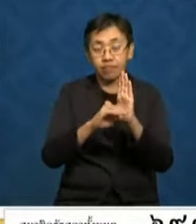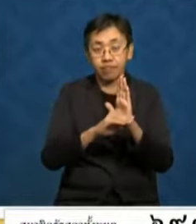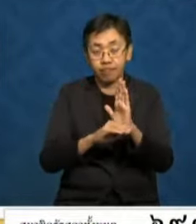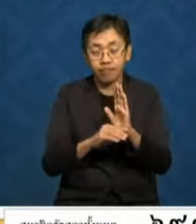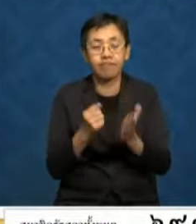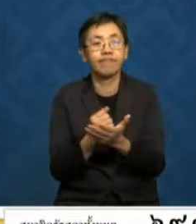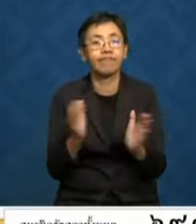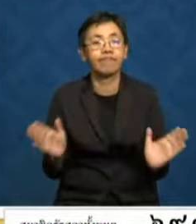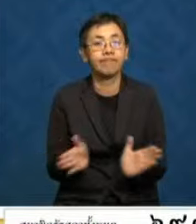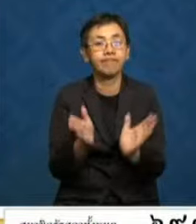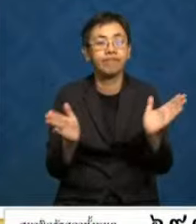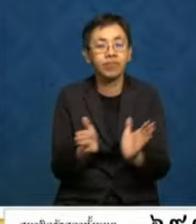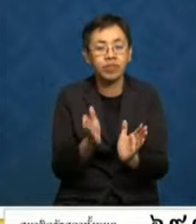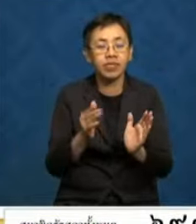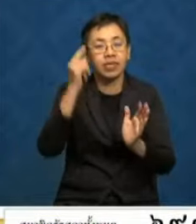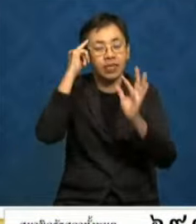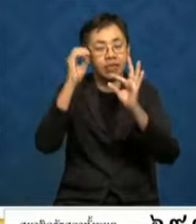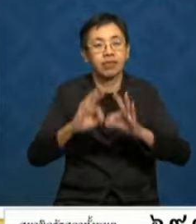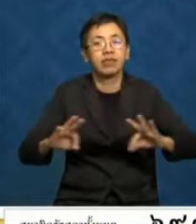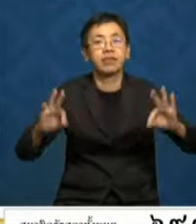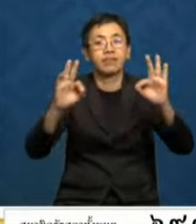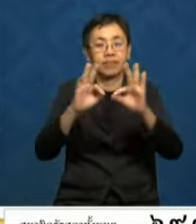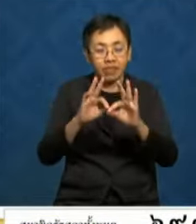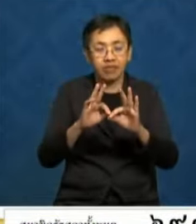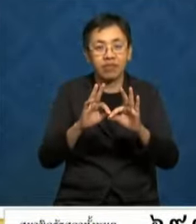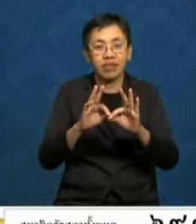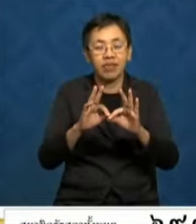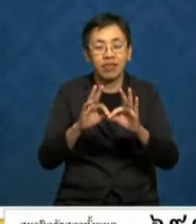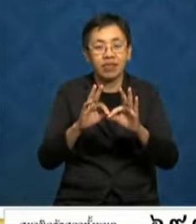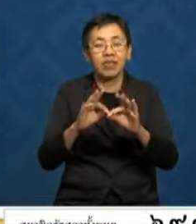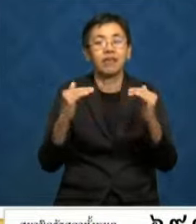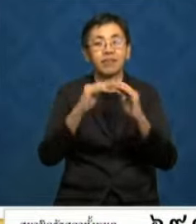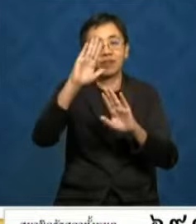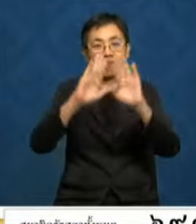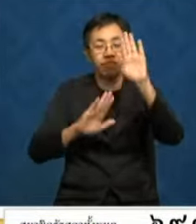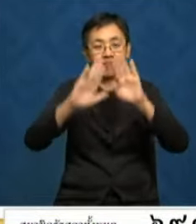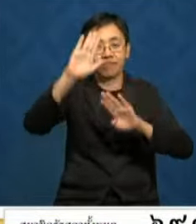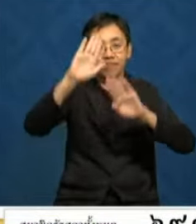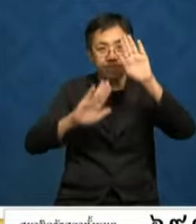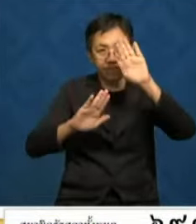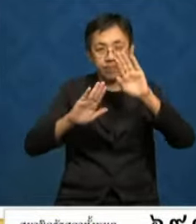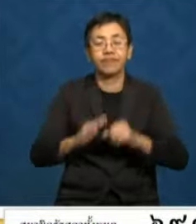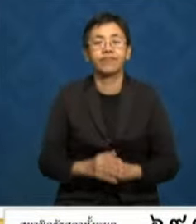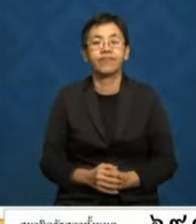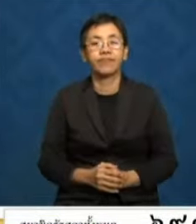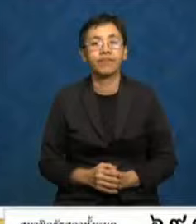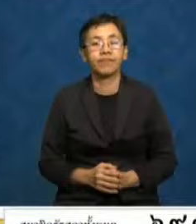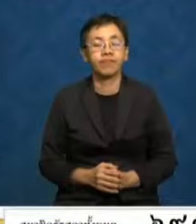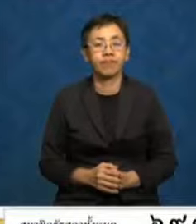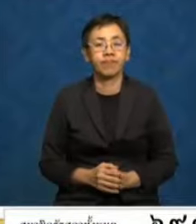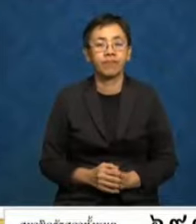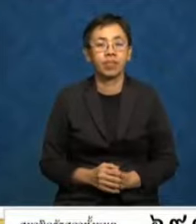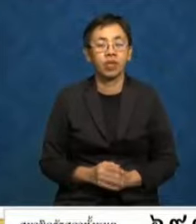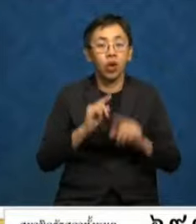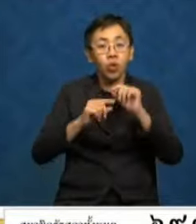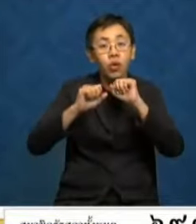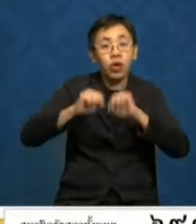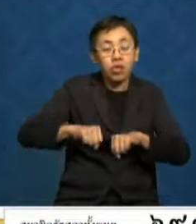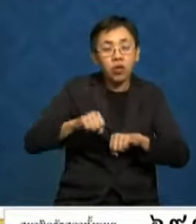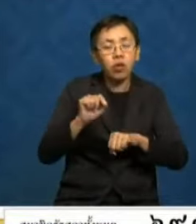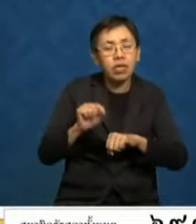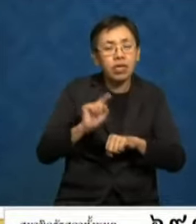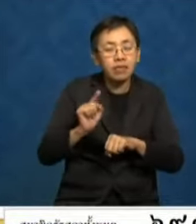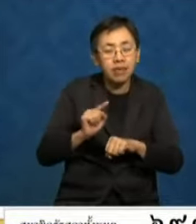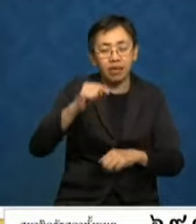นและให้ความสำคัญอย่างมากกับหลักการของประชาธิปไตยความตกลงนี้นะครับยืนยันความ